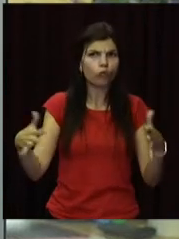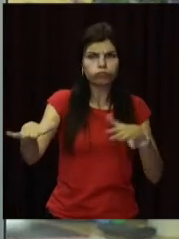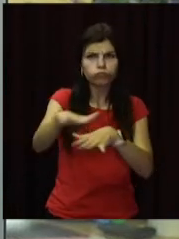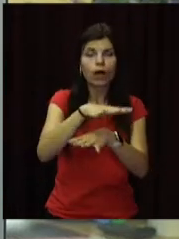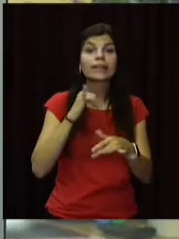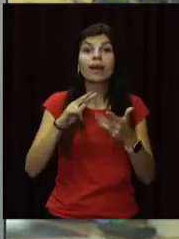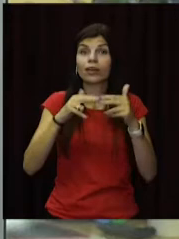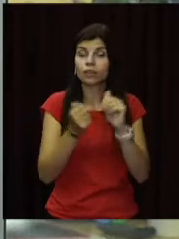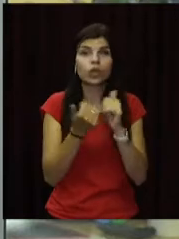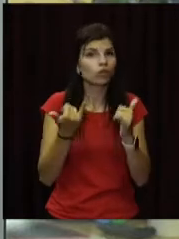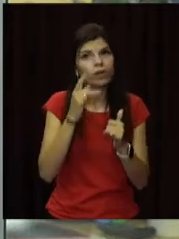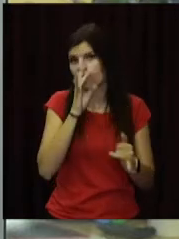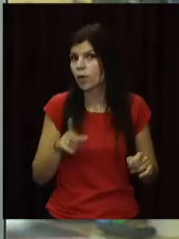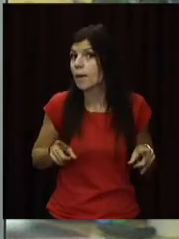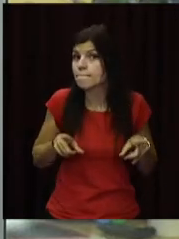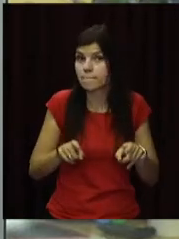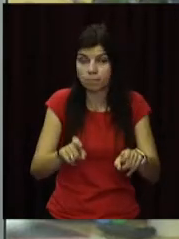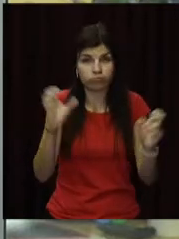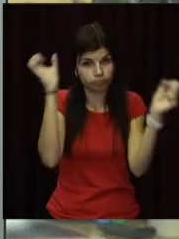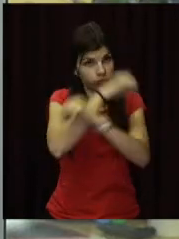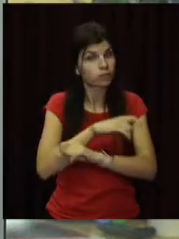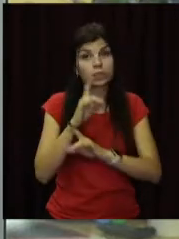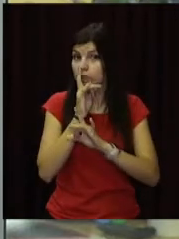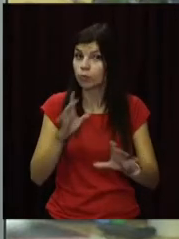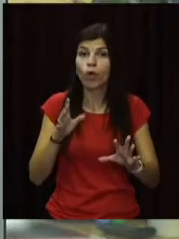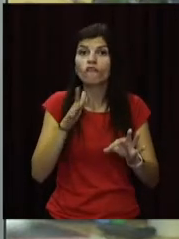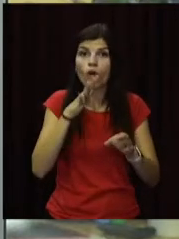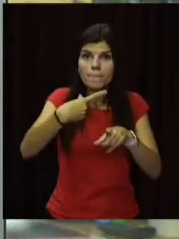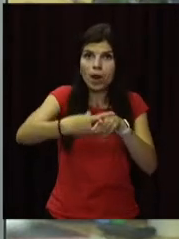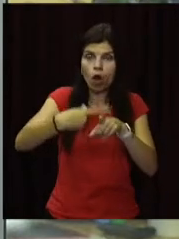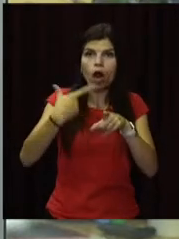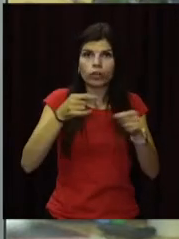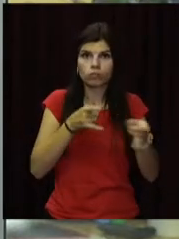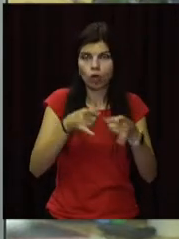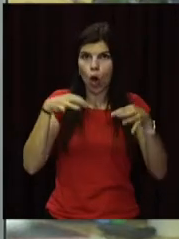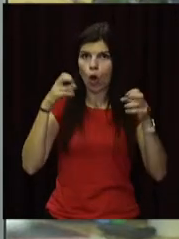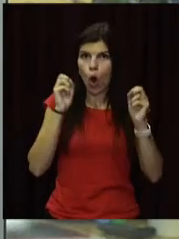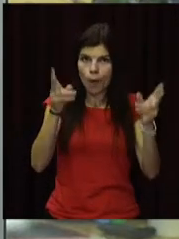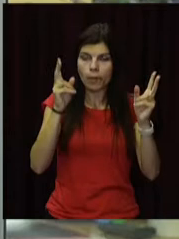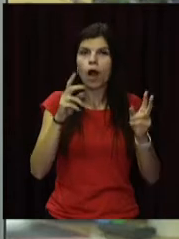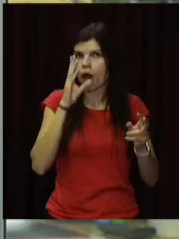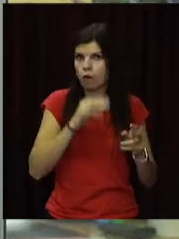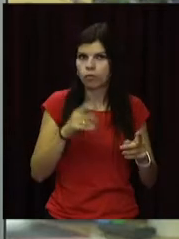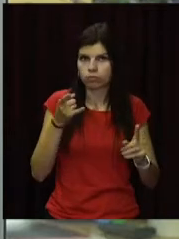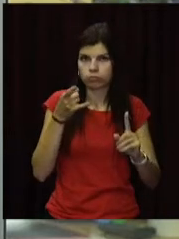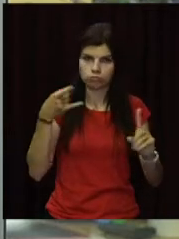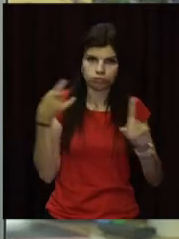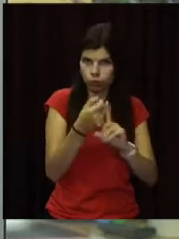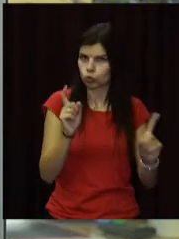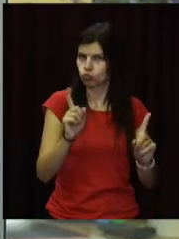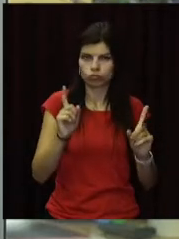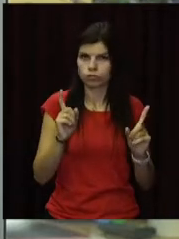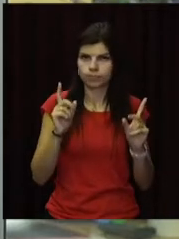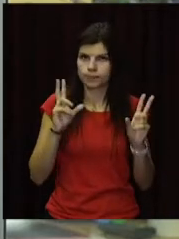Тепер кам'янчани не перебігатимуть навмання жваве у середмісті перехрестя, ризикуючи потрапити під колеса. Деталі у